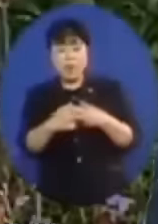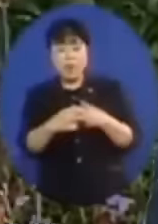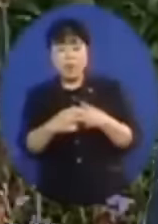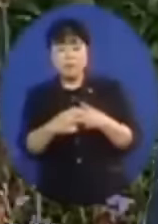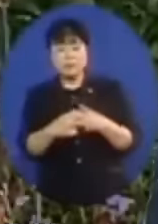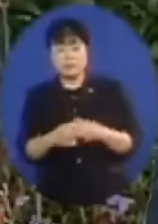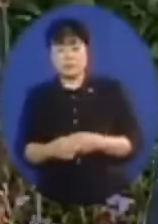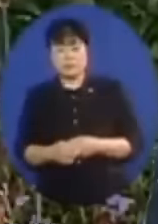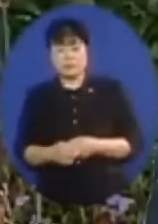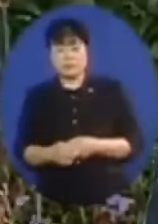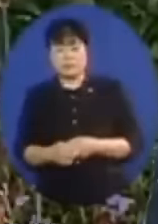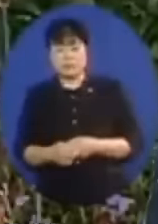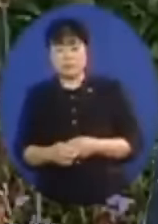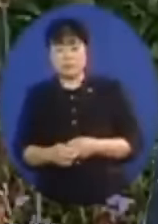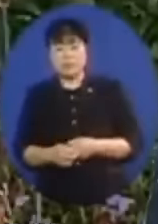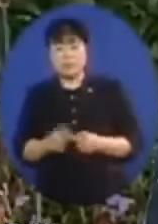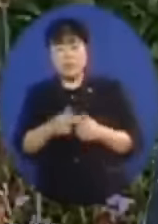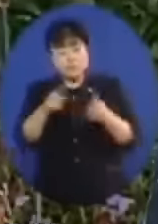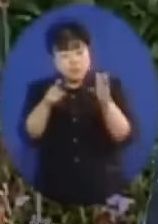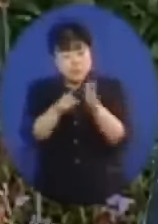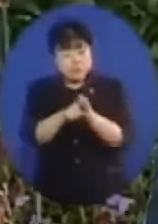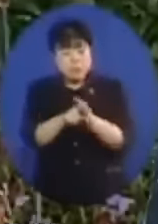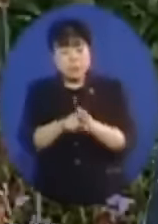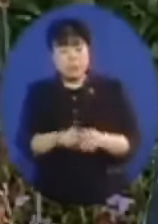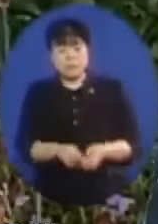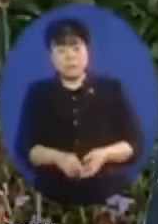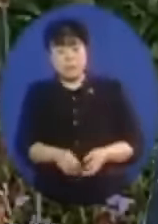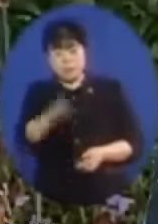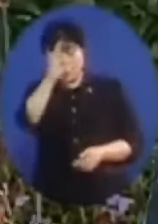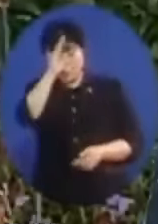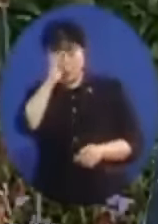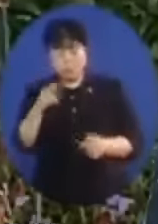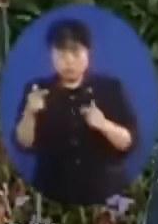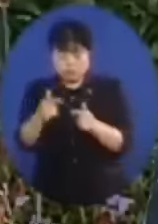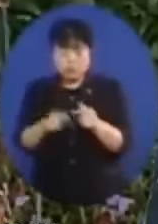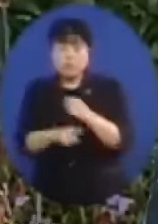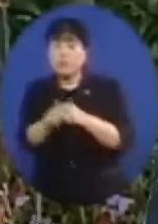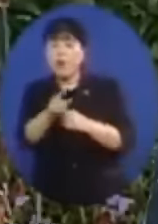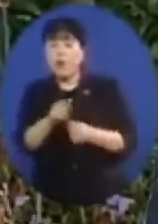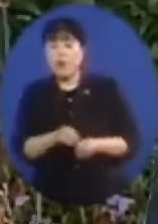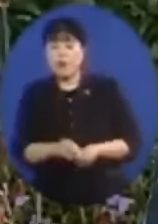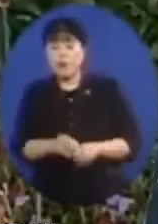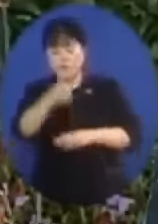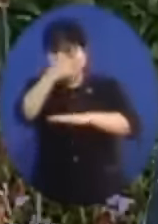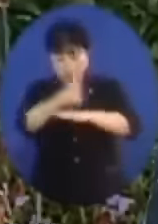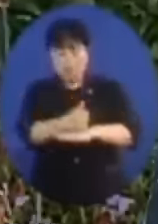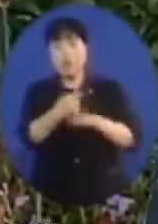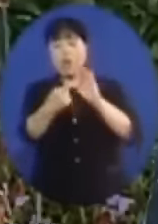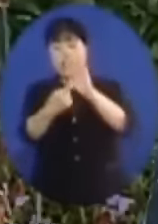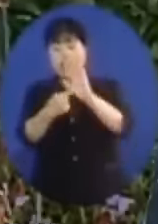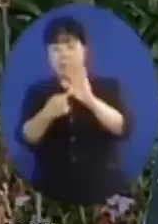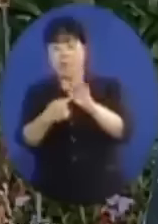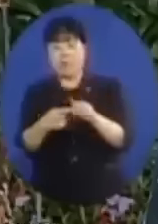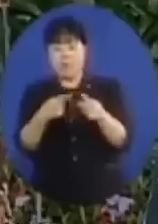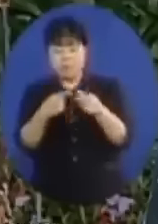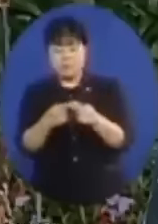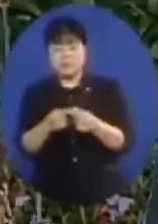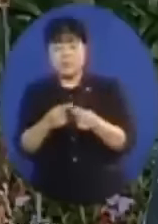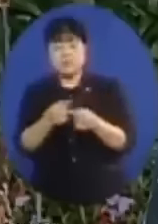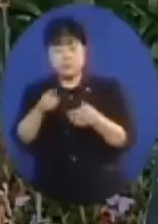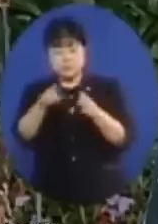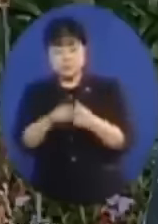연구소에서는 어떠한 이유로 교인들에게 병자가 더 적은지를 분석하여 다음과 같이 결과를 발표했습니다. 첫째,